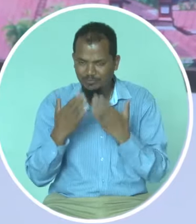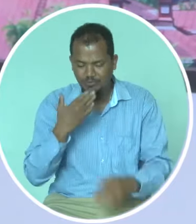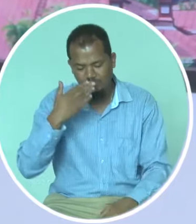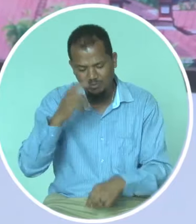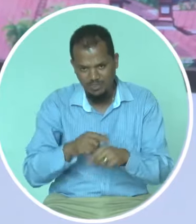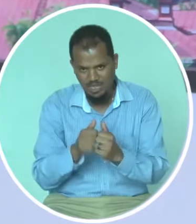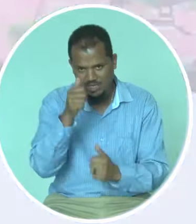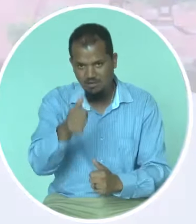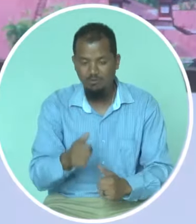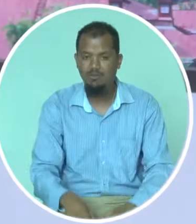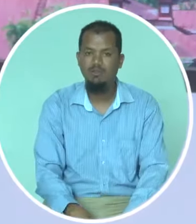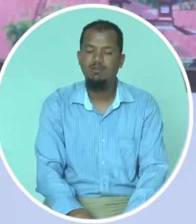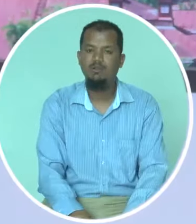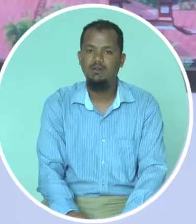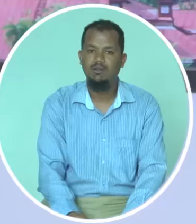ጊዜ አሳልፉ።